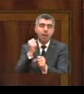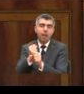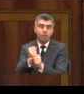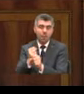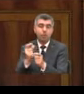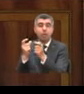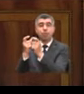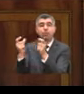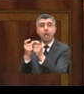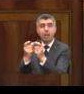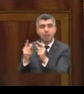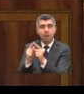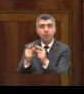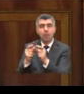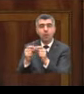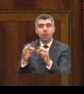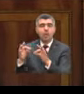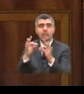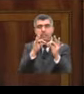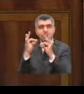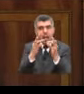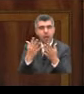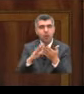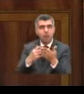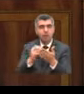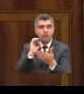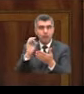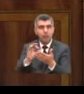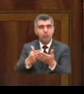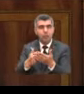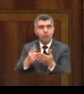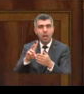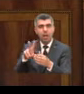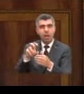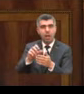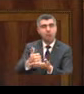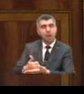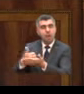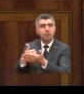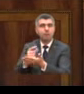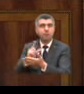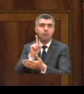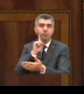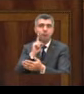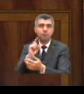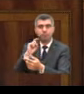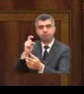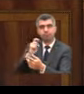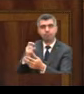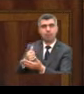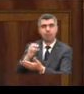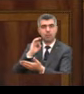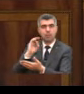في التهريب المعيشي، وراه السيده النائبه اللي من المنطقه كتعرف هذا الشيء، والنواب اللي من المنطقه كيعرفوه. اذا مغرب التمكين هو جواب وطني